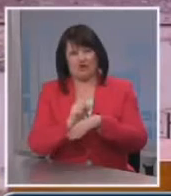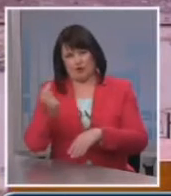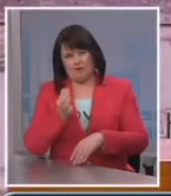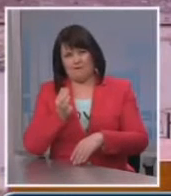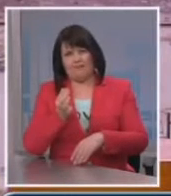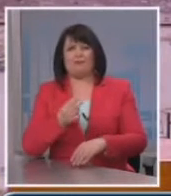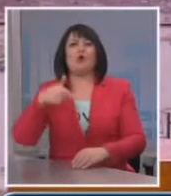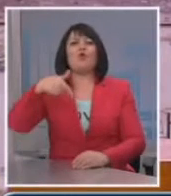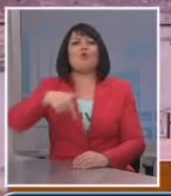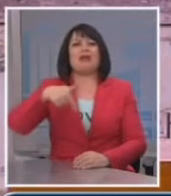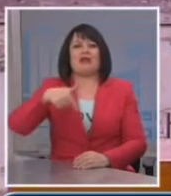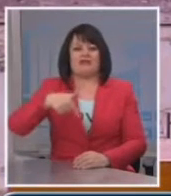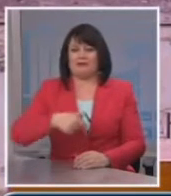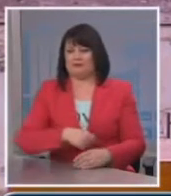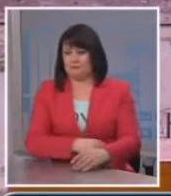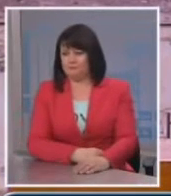κύριος Γουμενίδης.